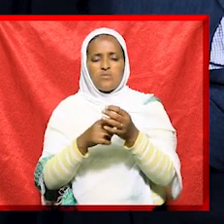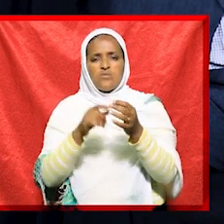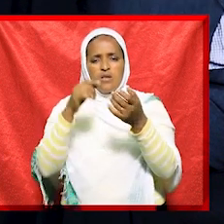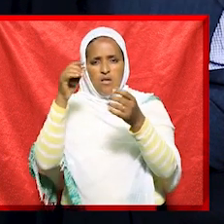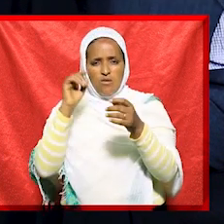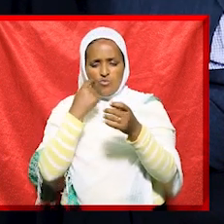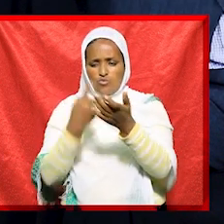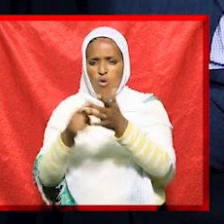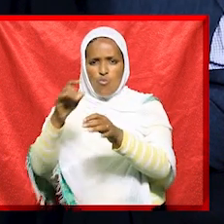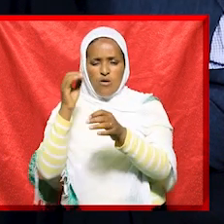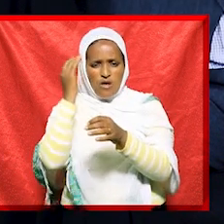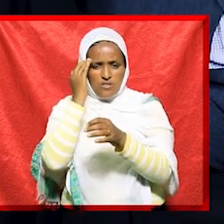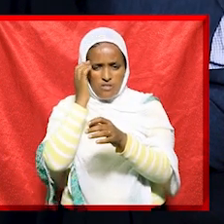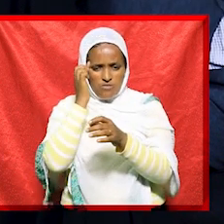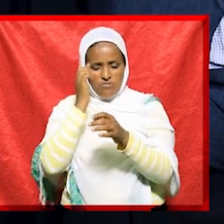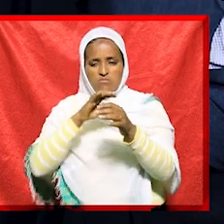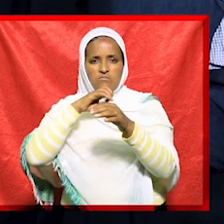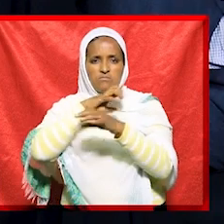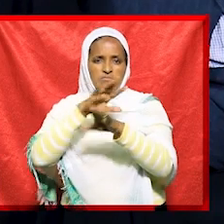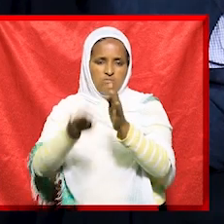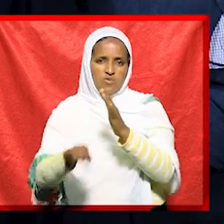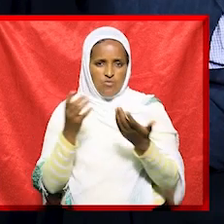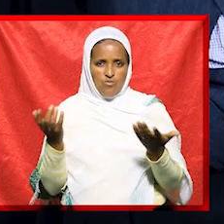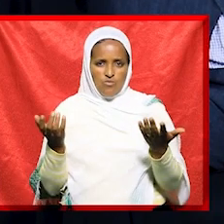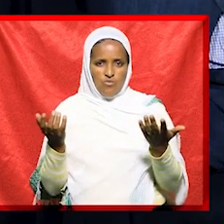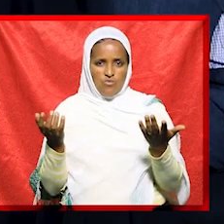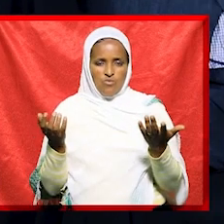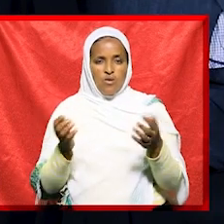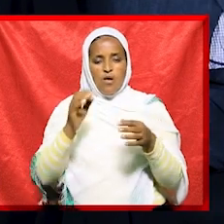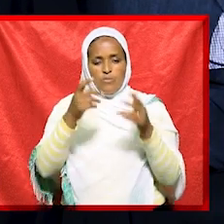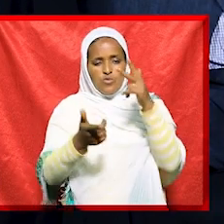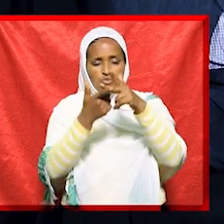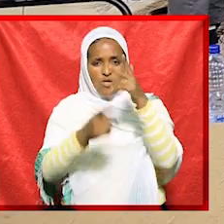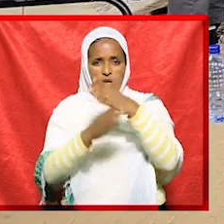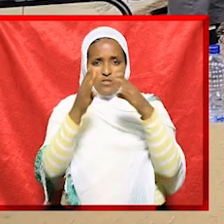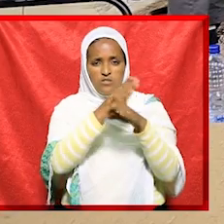እንስሳ ሸክማችንን የምትሸከመው አህያ ከሷ እንኳን ያነሰ የረከሰ ነው